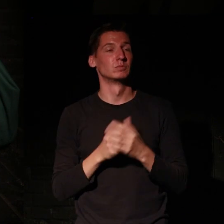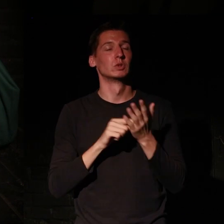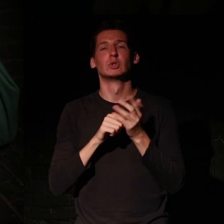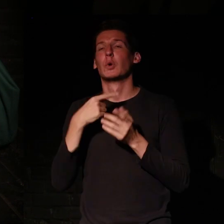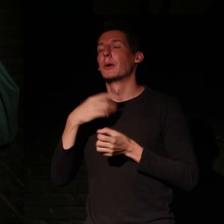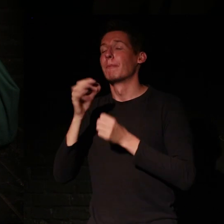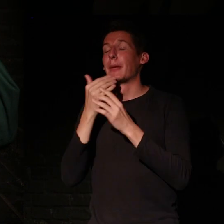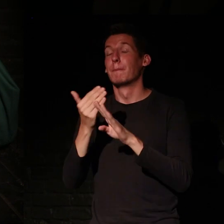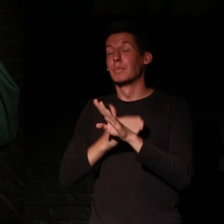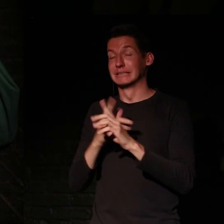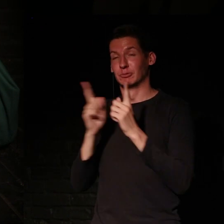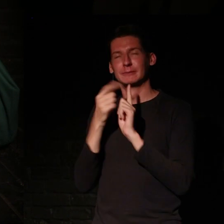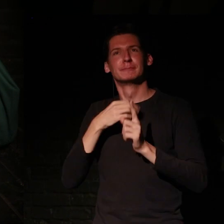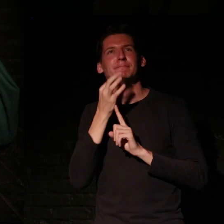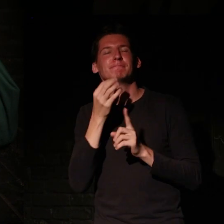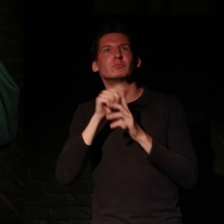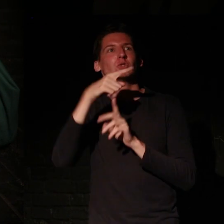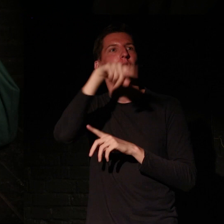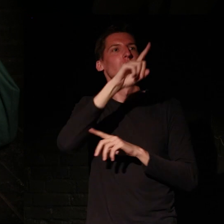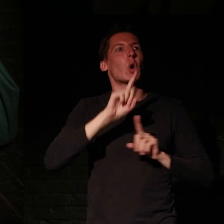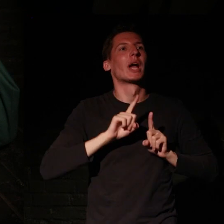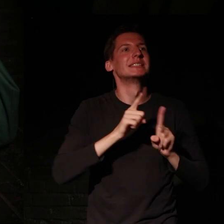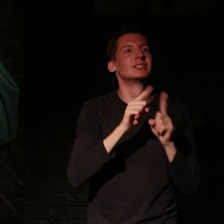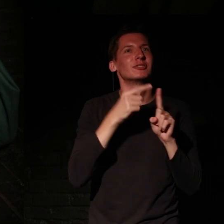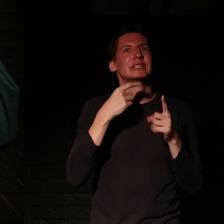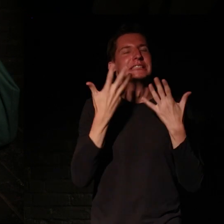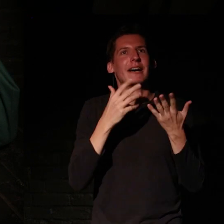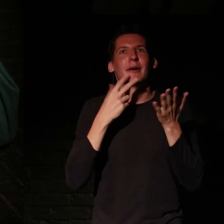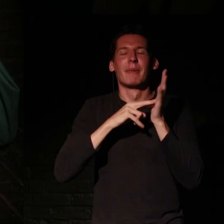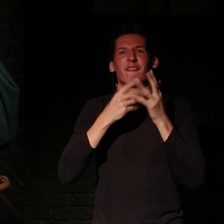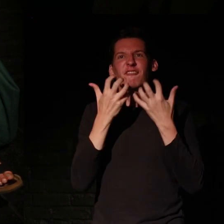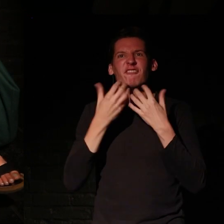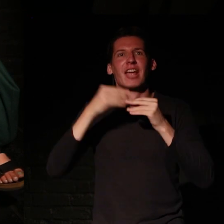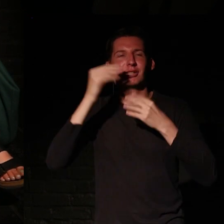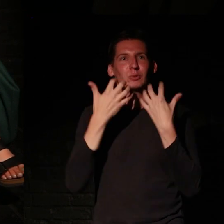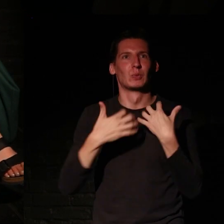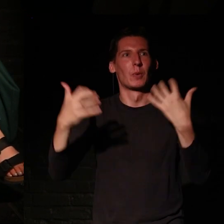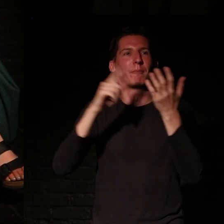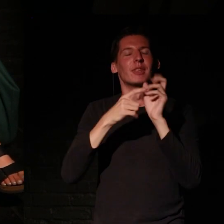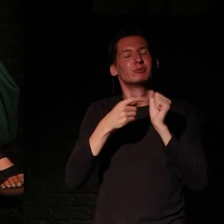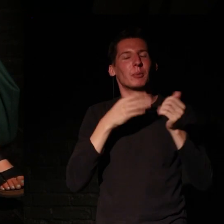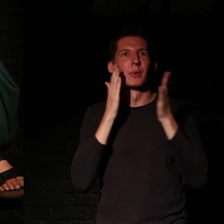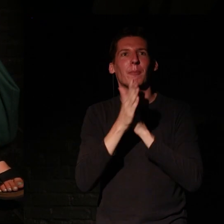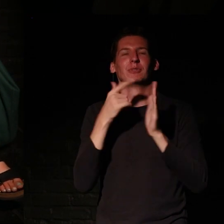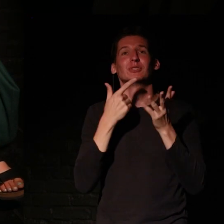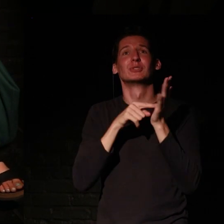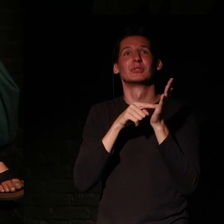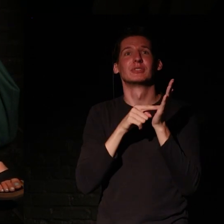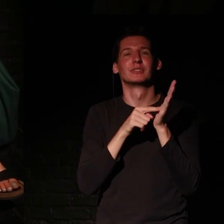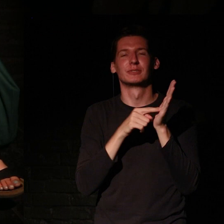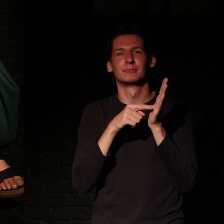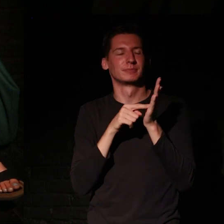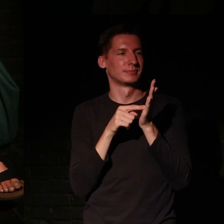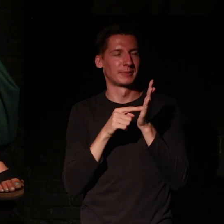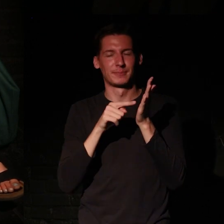Żartowałyśmy przed spotkaniem, że gdyby organizatorzy chcieli zgromadzić jeszcze większe tłumy, to zamiast pisać wprost, że to spotkanie o Biblii, mogliby